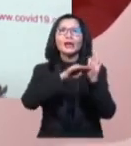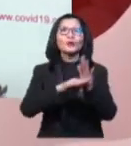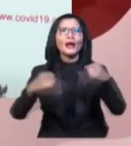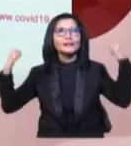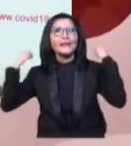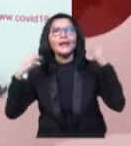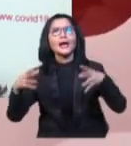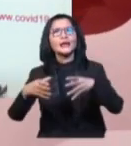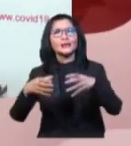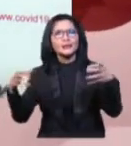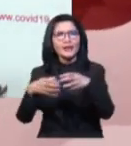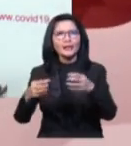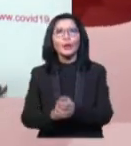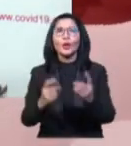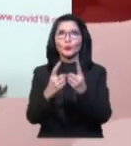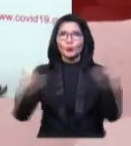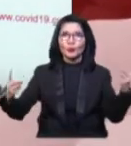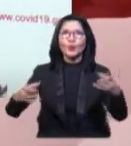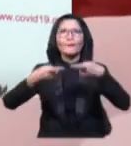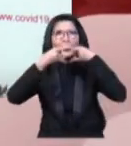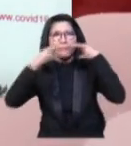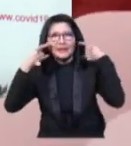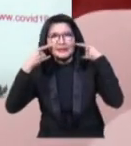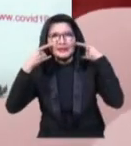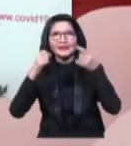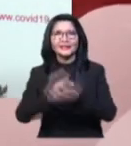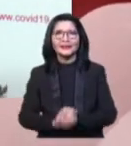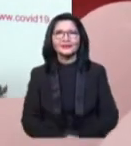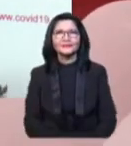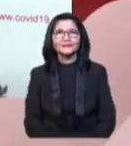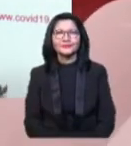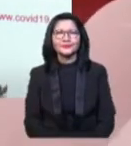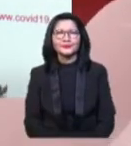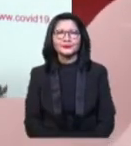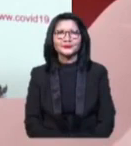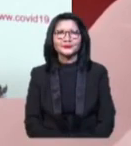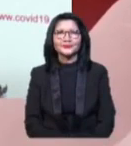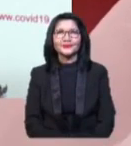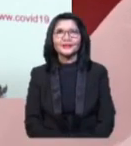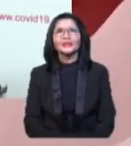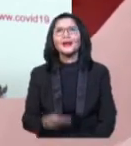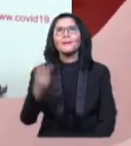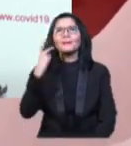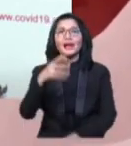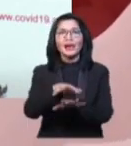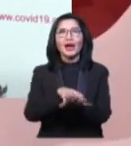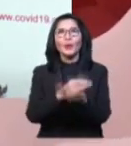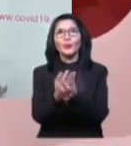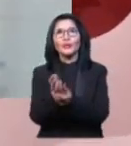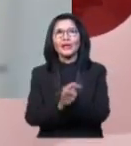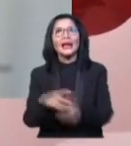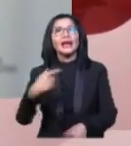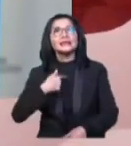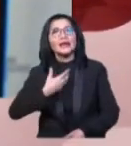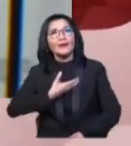kesehatan dengan ketat. Mulai dari menjaga jarak, memakai masker, dan saya juga tidak akan melepaskan masker saya, dan menjaga kebersihan tangan. Seperti sekarang,